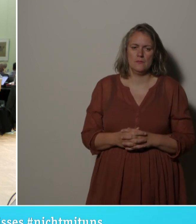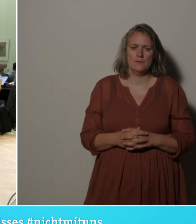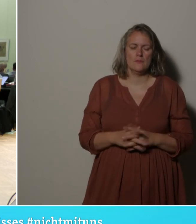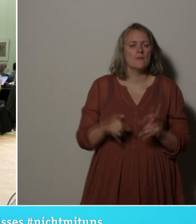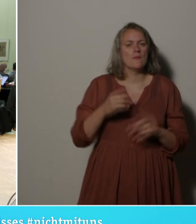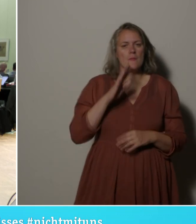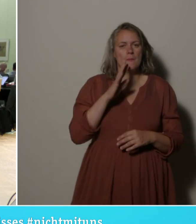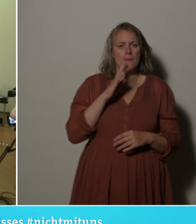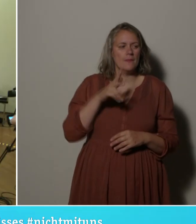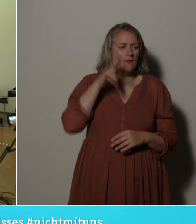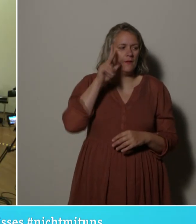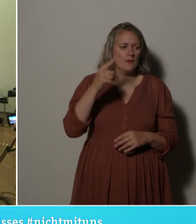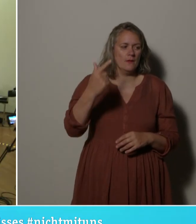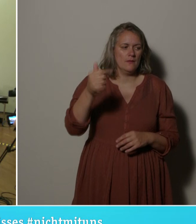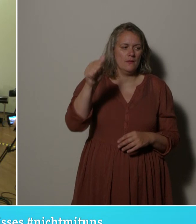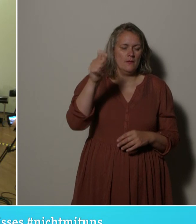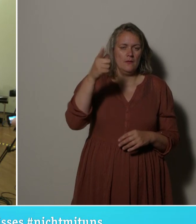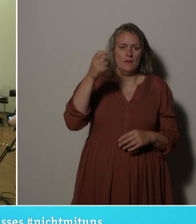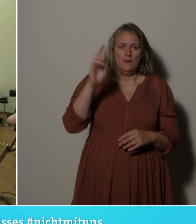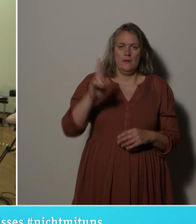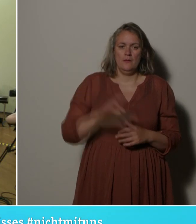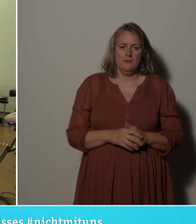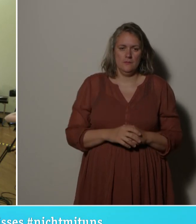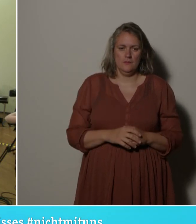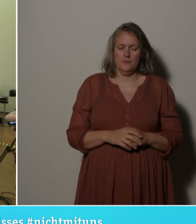Nächster Redner ist Herr Täger.